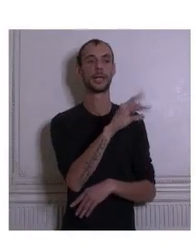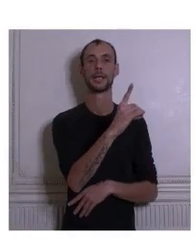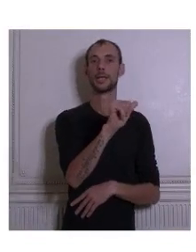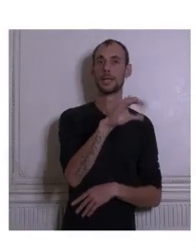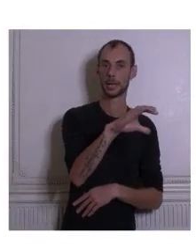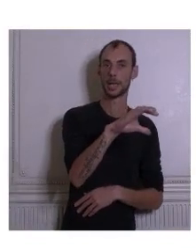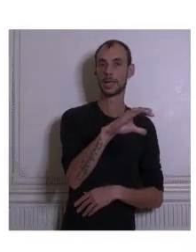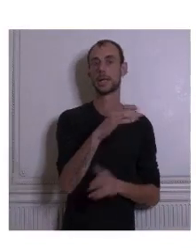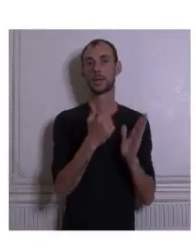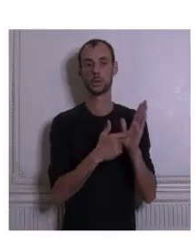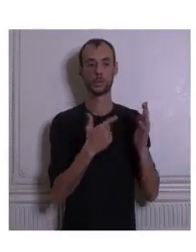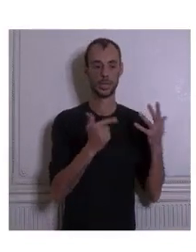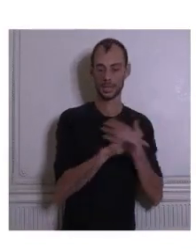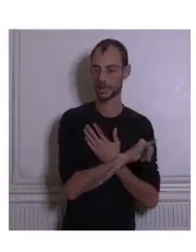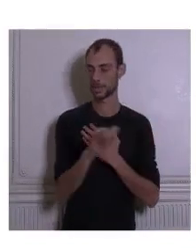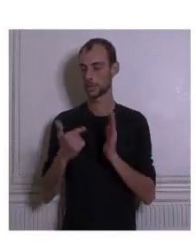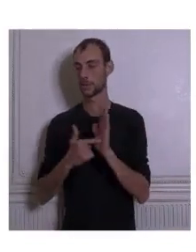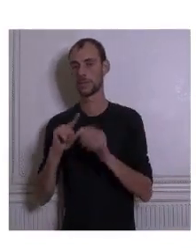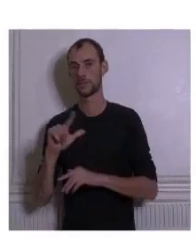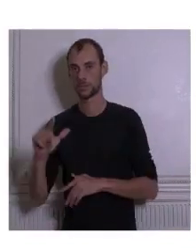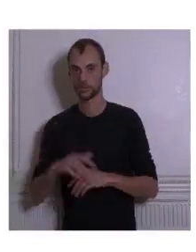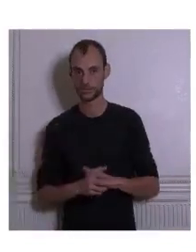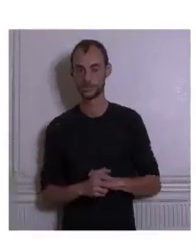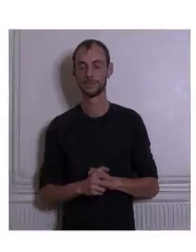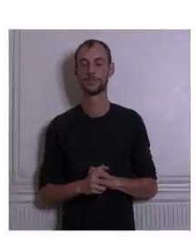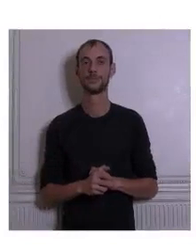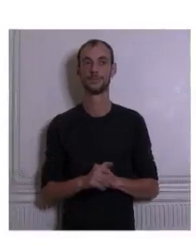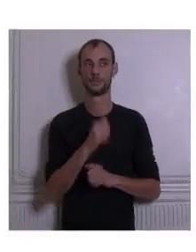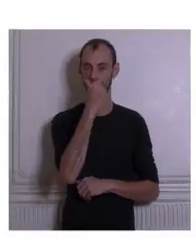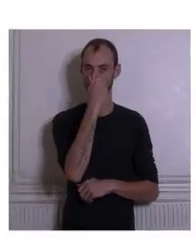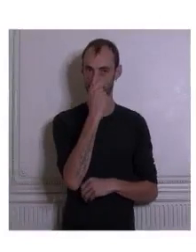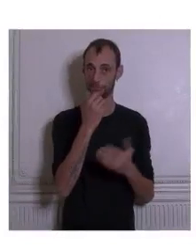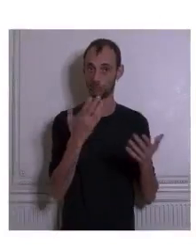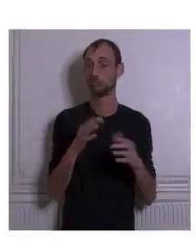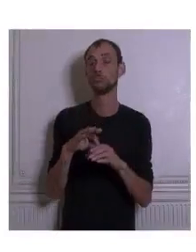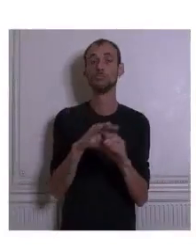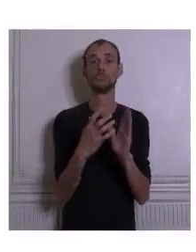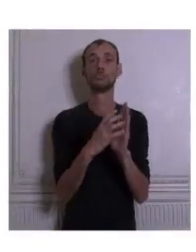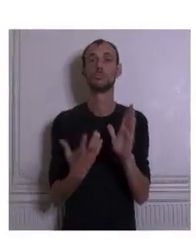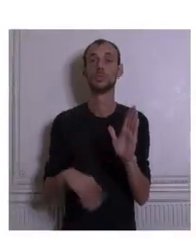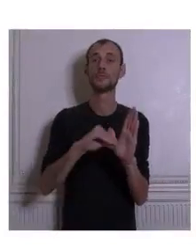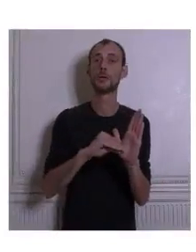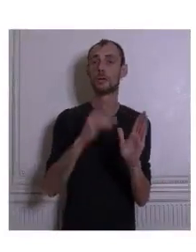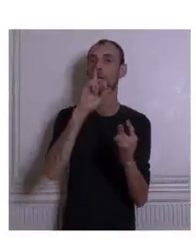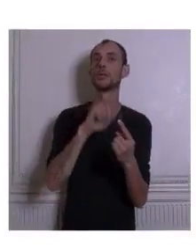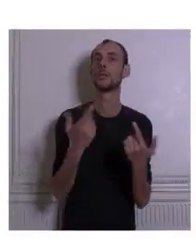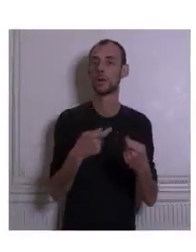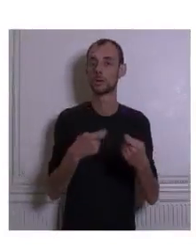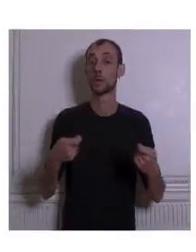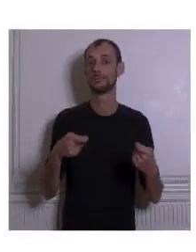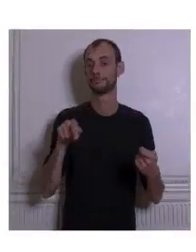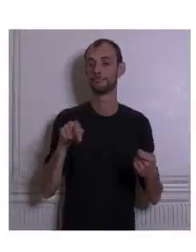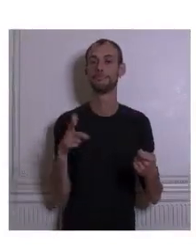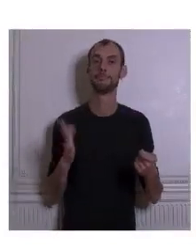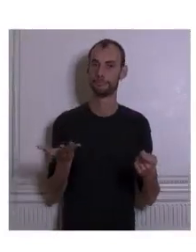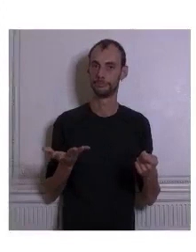bail est par une délibération donc en date du 25 octobre 88. On parlait des choses qui durent quelques années, en